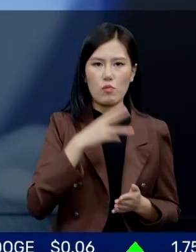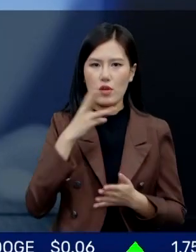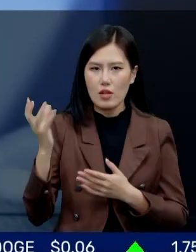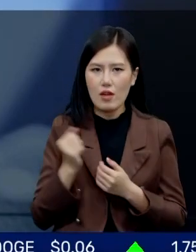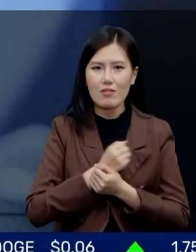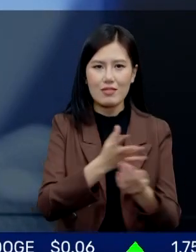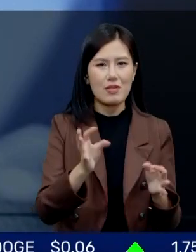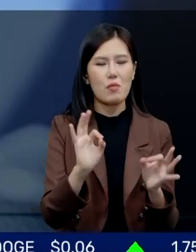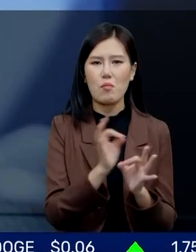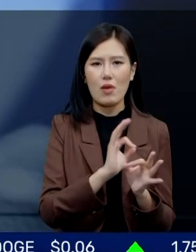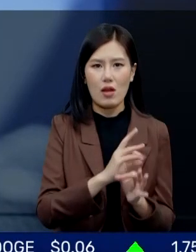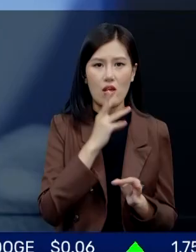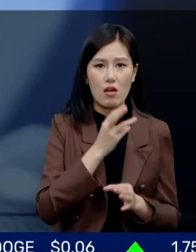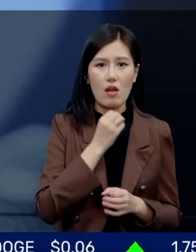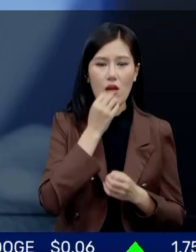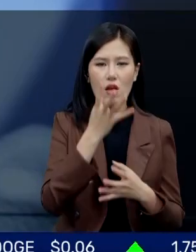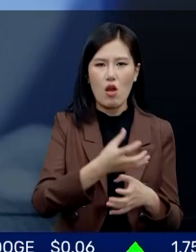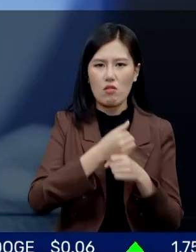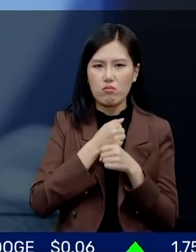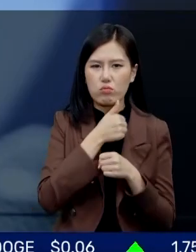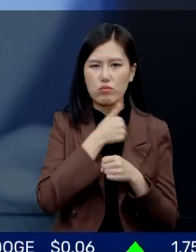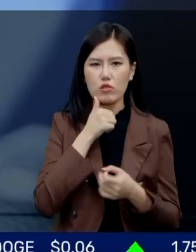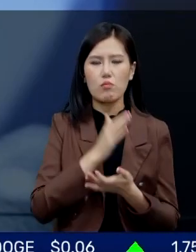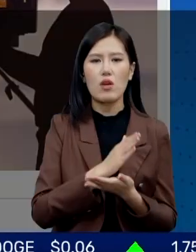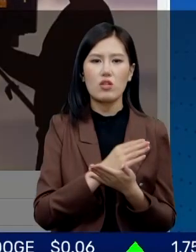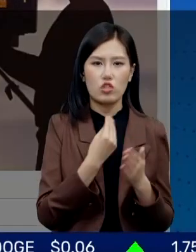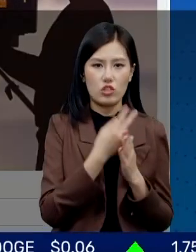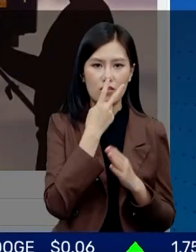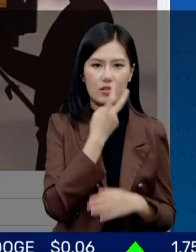ч эсэргээрээ боомлж байгааг батлах нэг жишээг одоо үзүүлье.